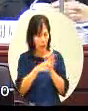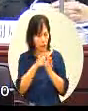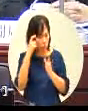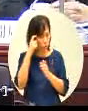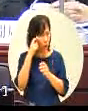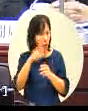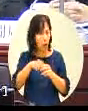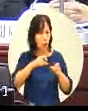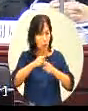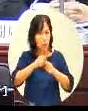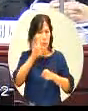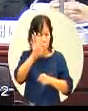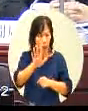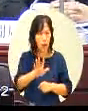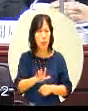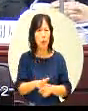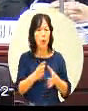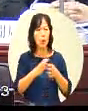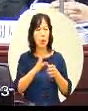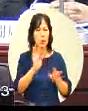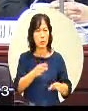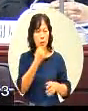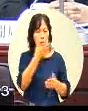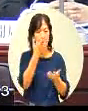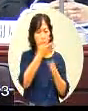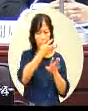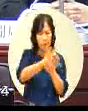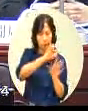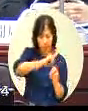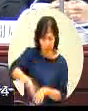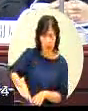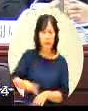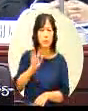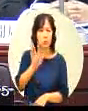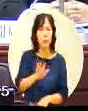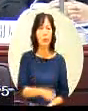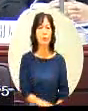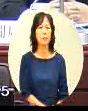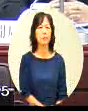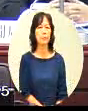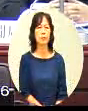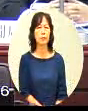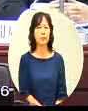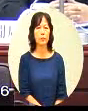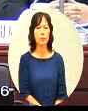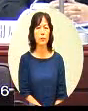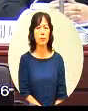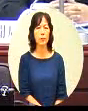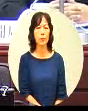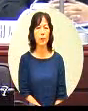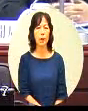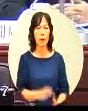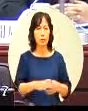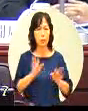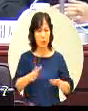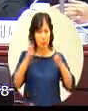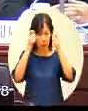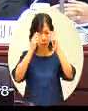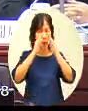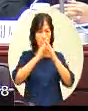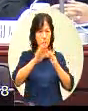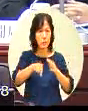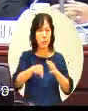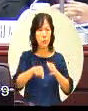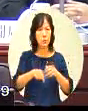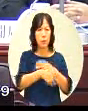有这个规划，现在都放弃去巴西。我用这样讲，就是说今天高雄市